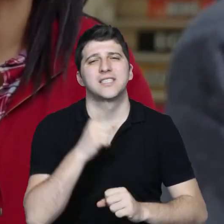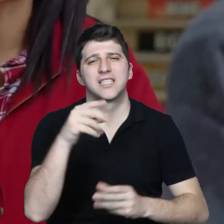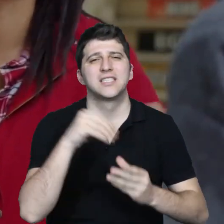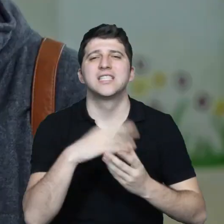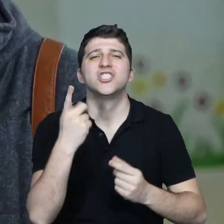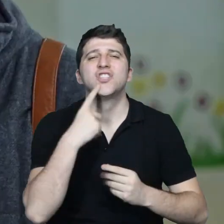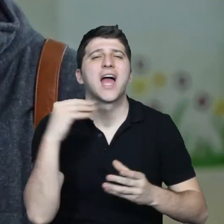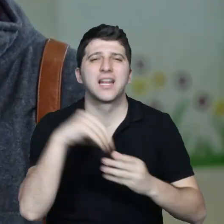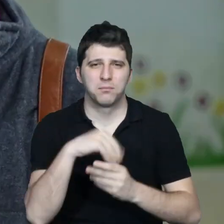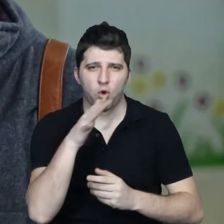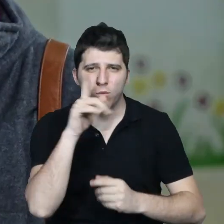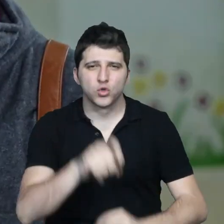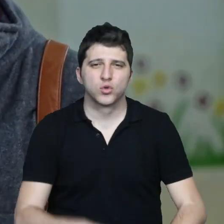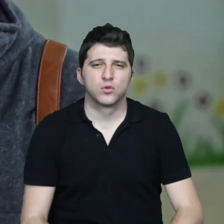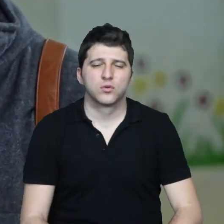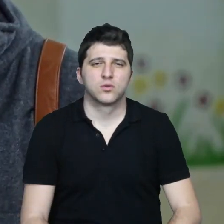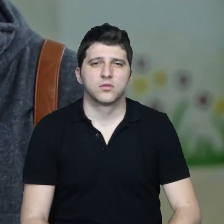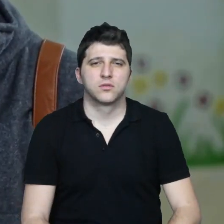ne kadar şeker var biliyor musun?